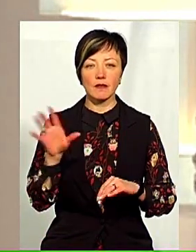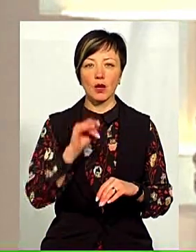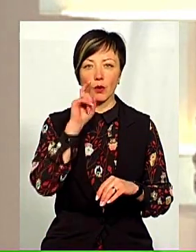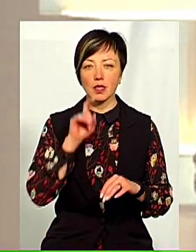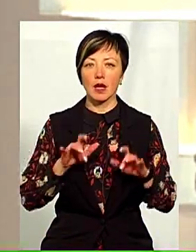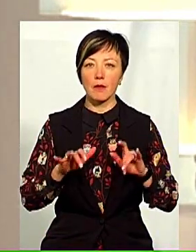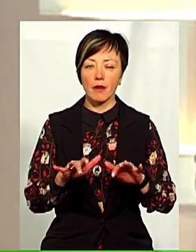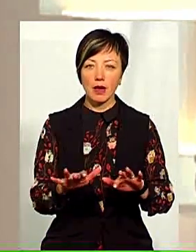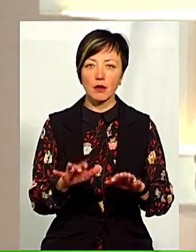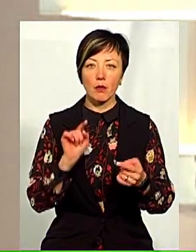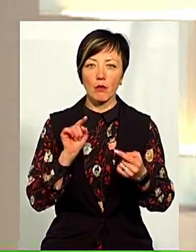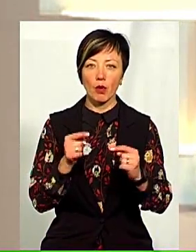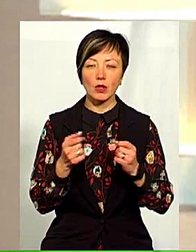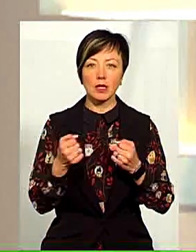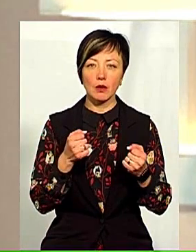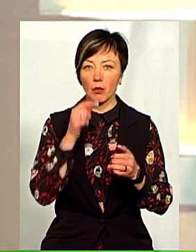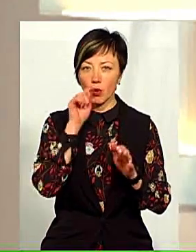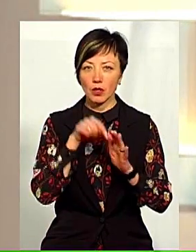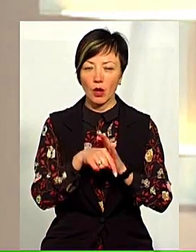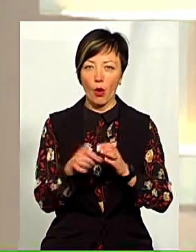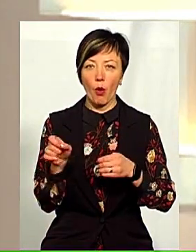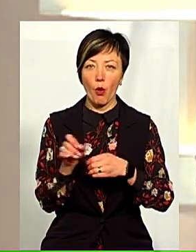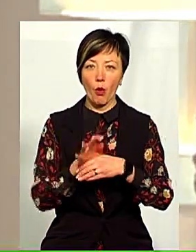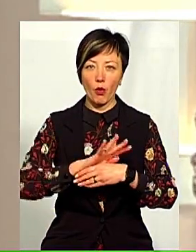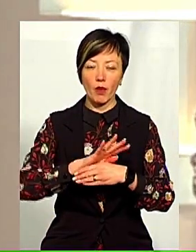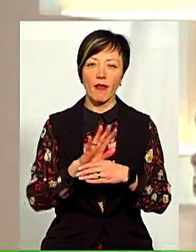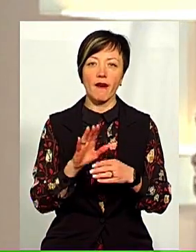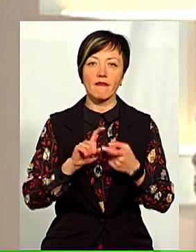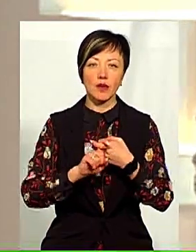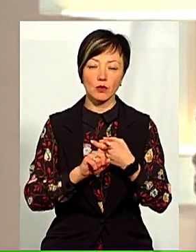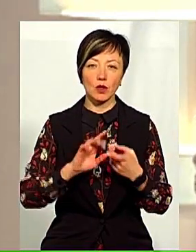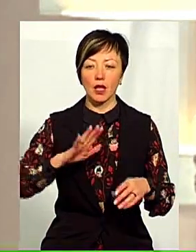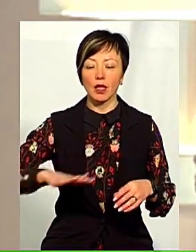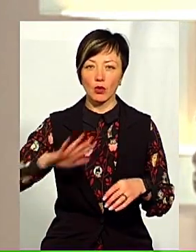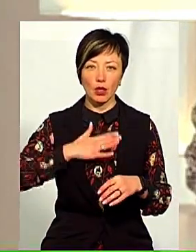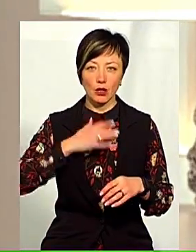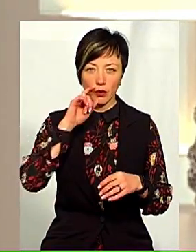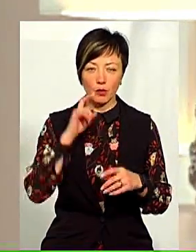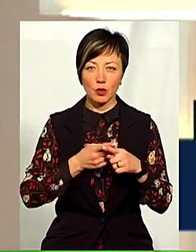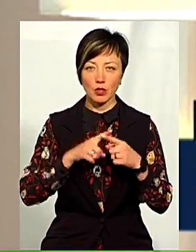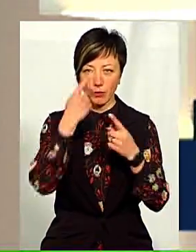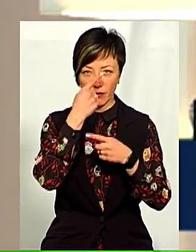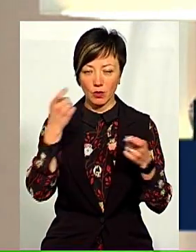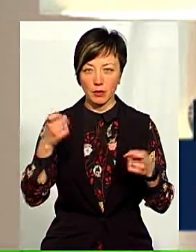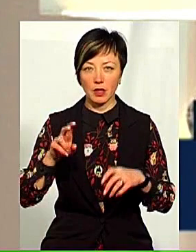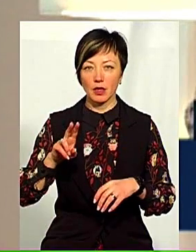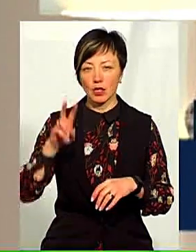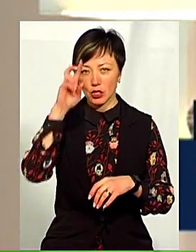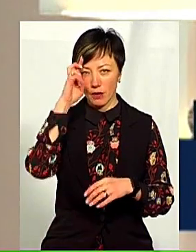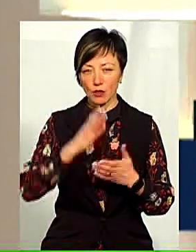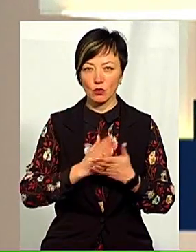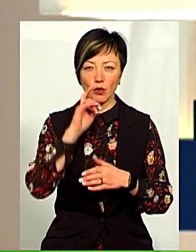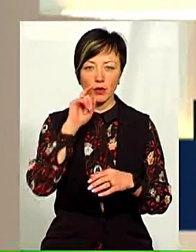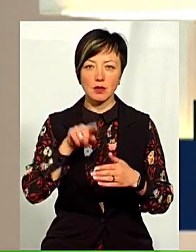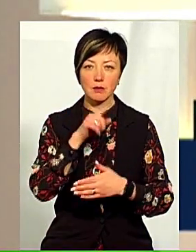всеукраїнська кампанія з протидії проникненню коронавірусу на території нашої держави. Про це повідомила Державна служба